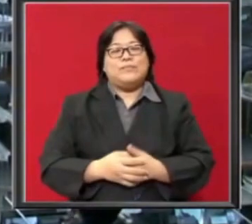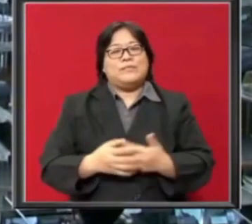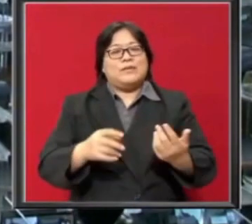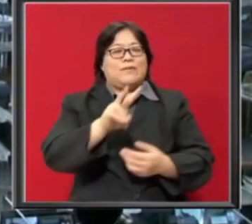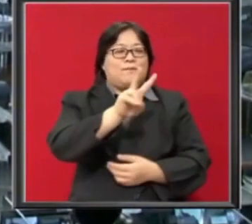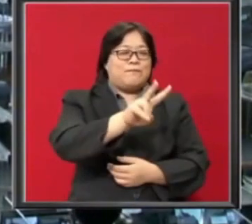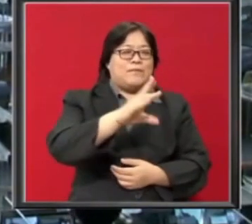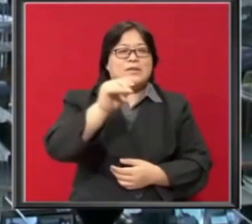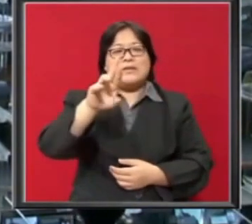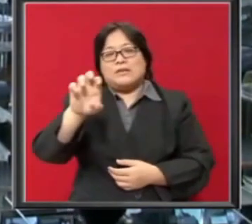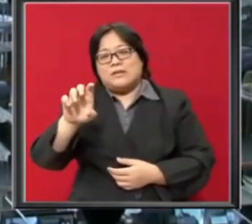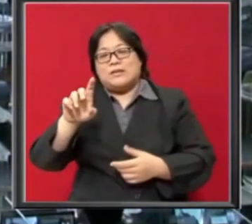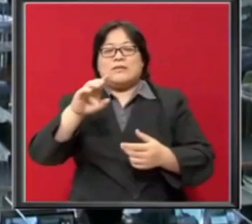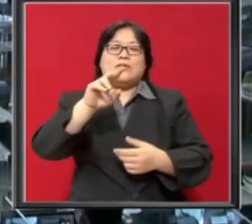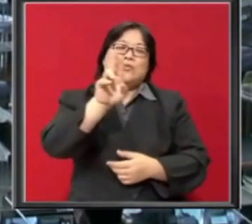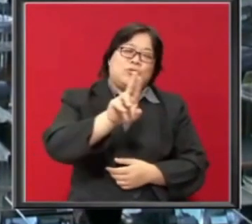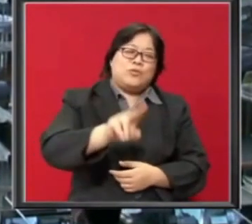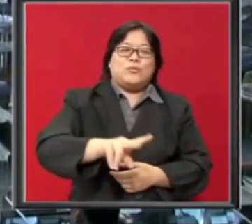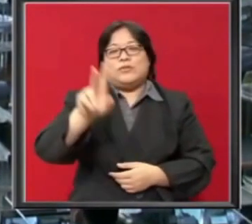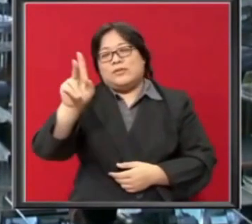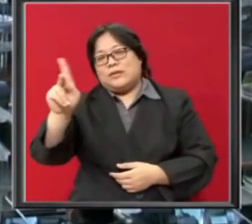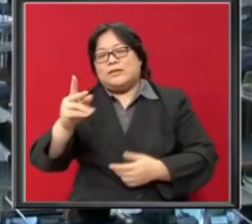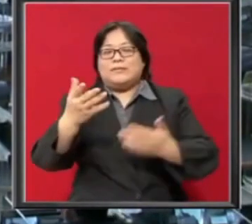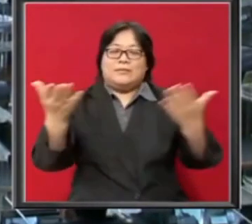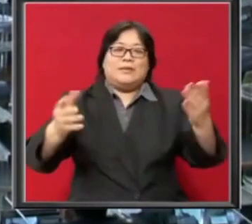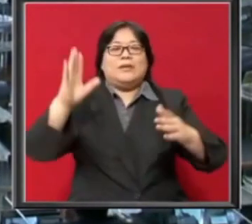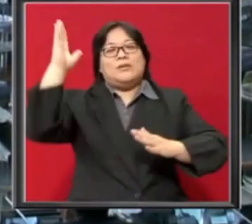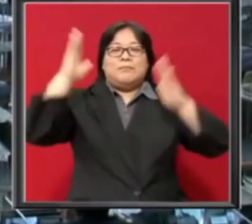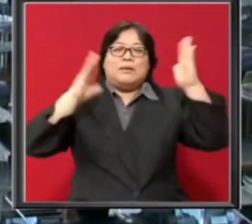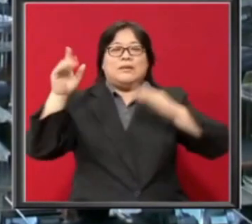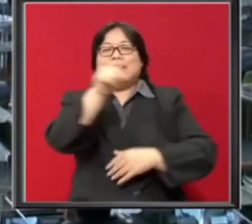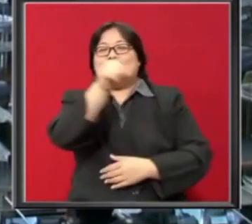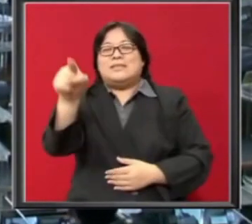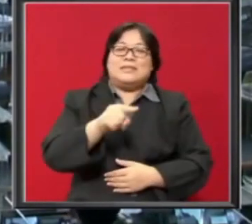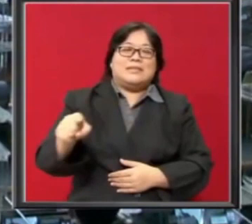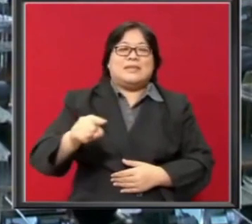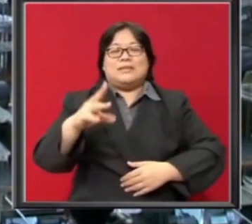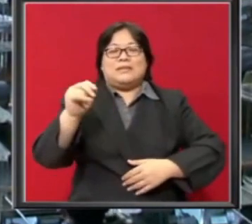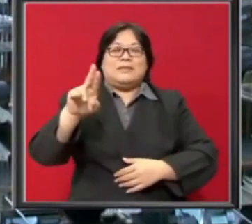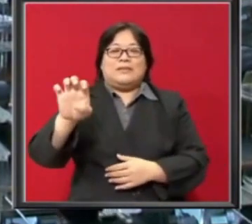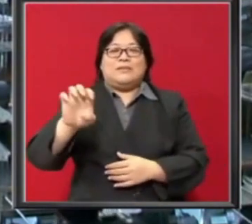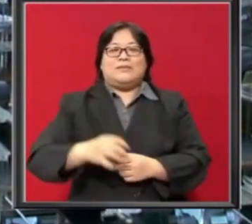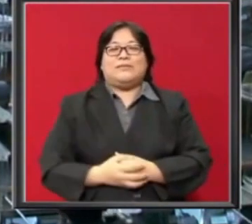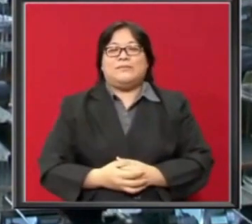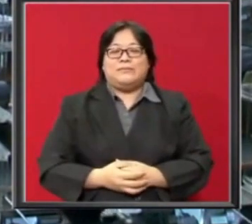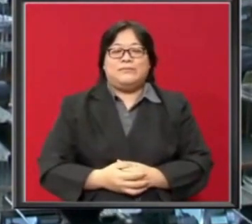Devi kVA tua The Key ke dalam Kis Indonesianya zhekov